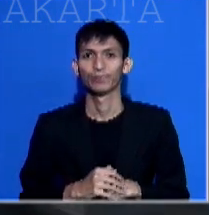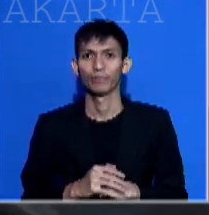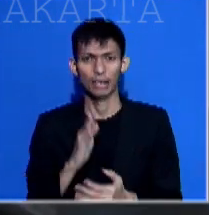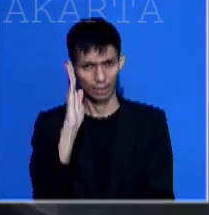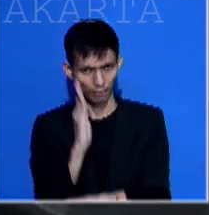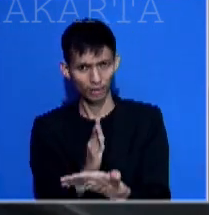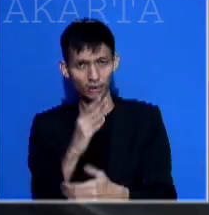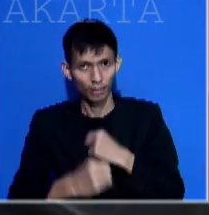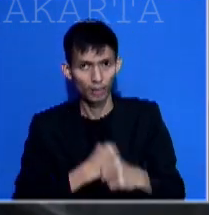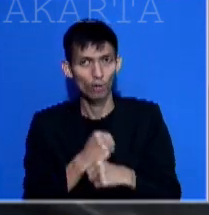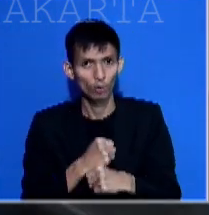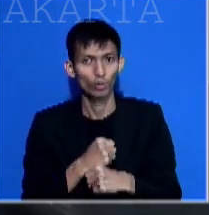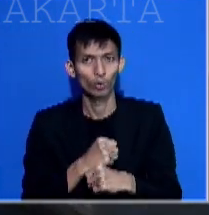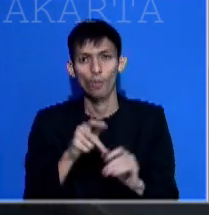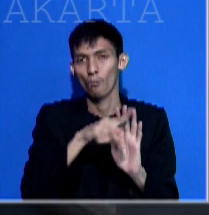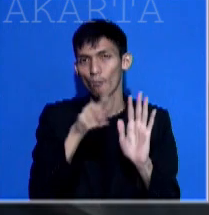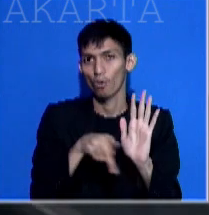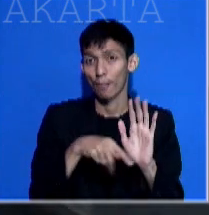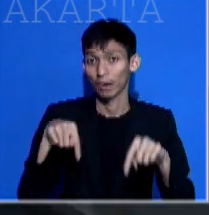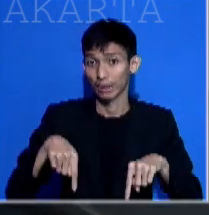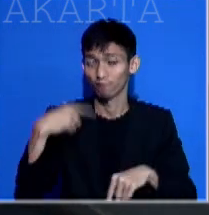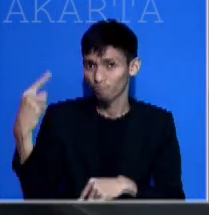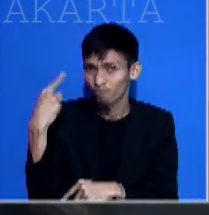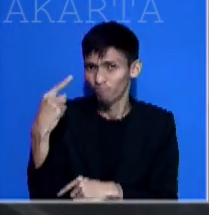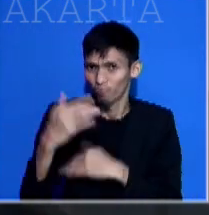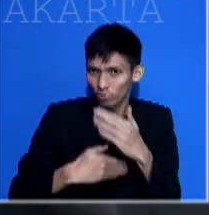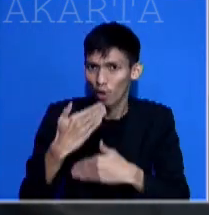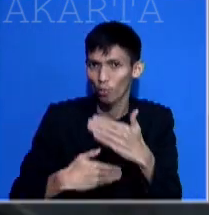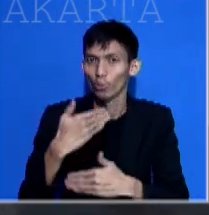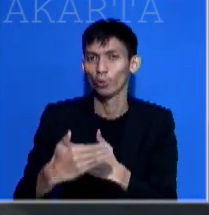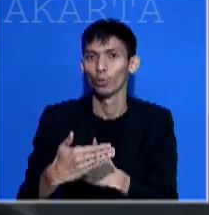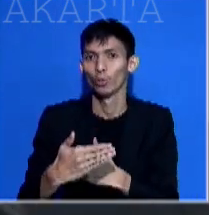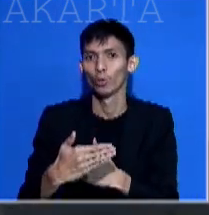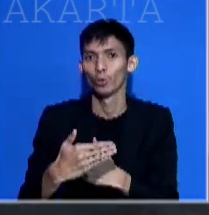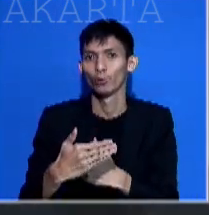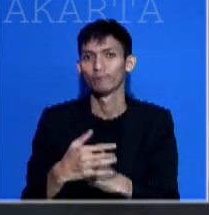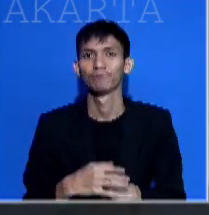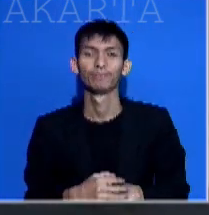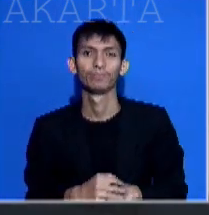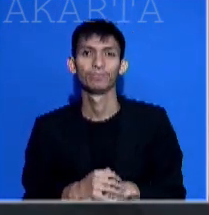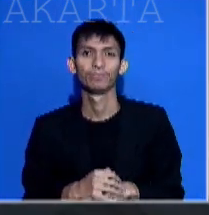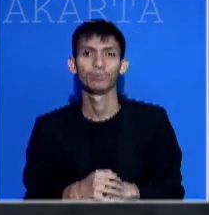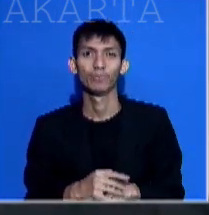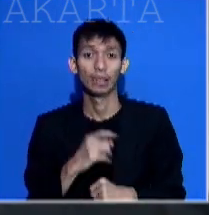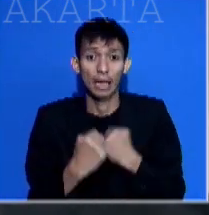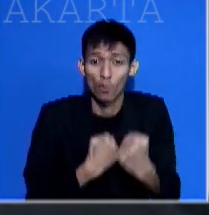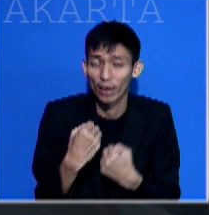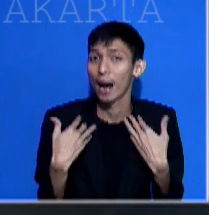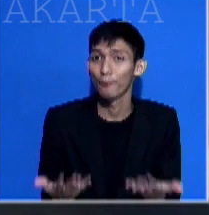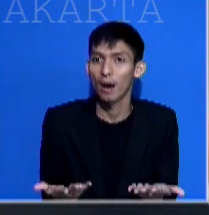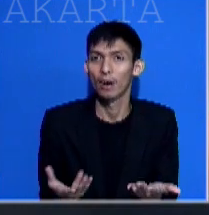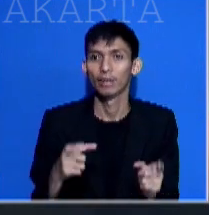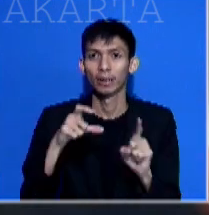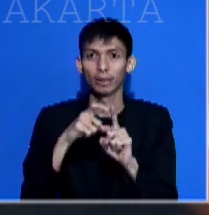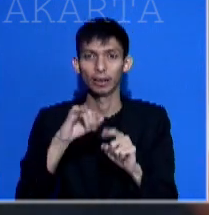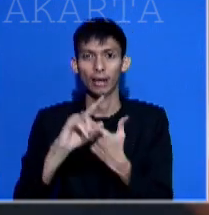tahun ya, program ini terus berjalan. Nah, termasuk upaya, salah satu upayanya DIY ini